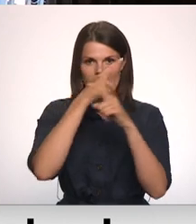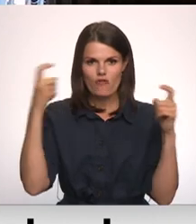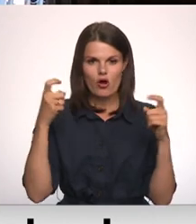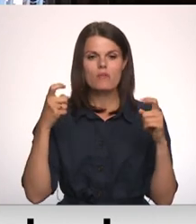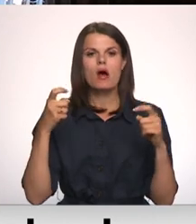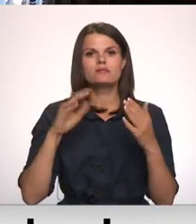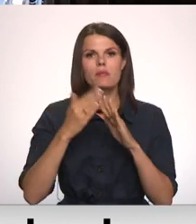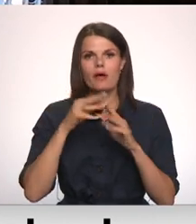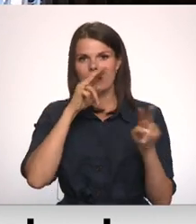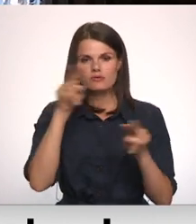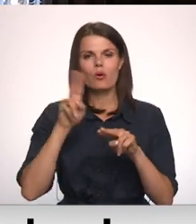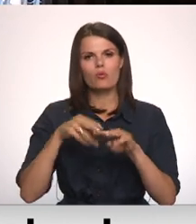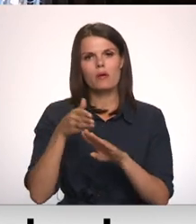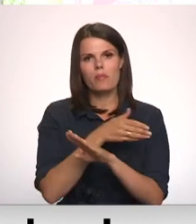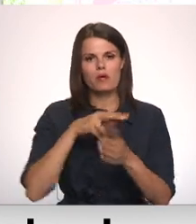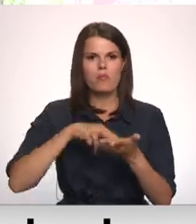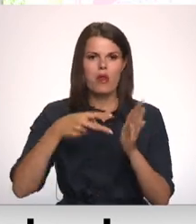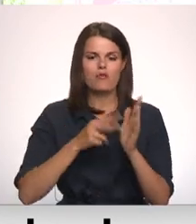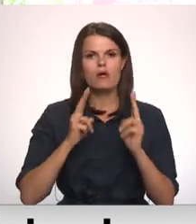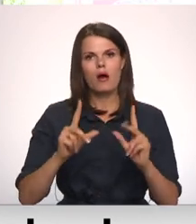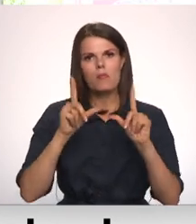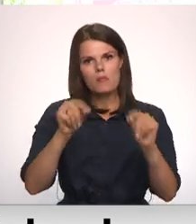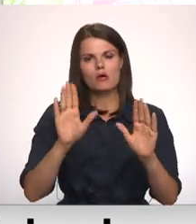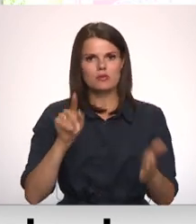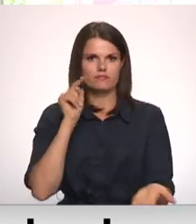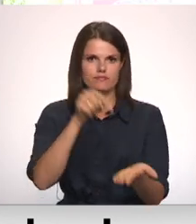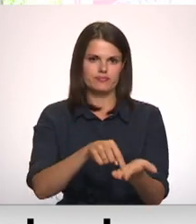saulaicīgi saplānot pārvietošanās maršrutu, lai nokļūtu